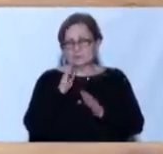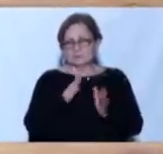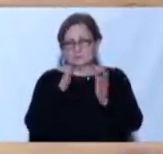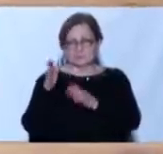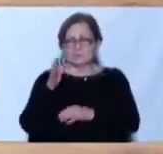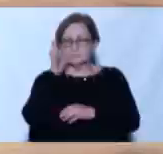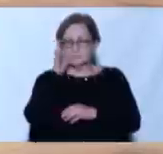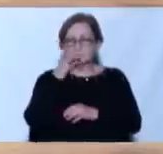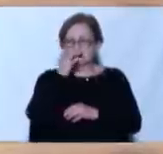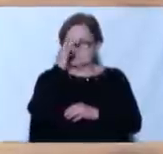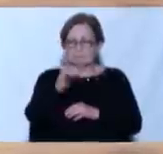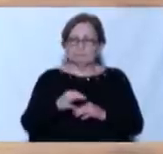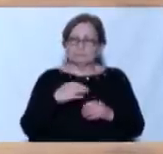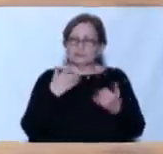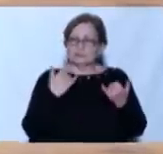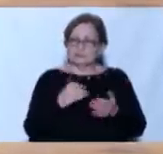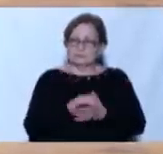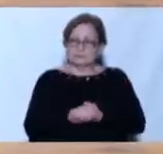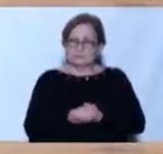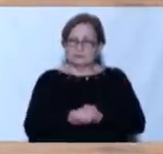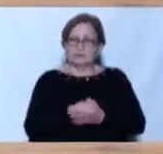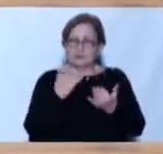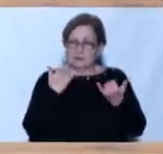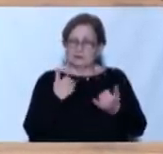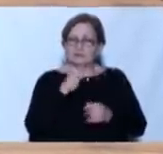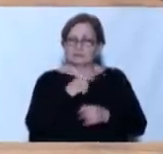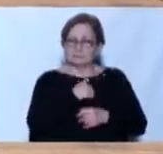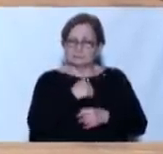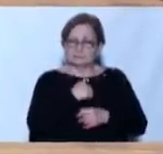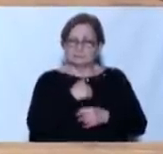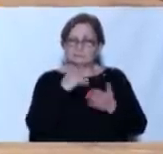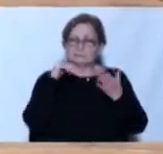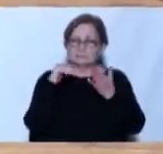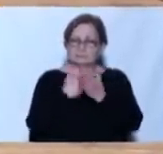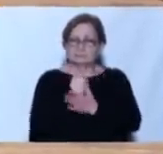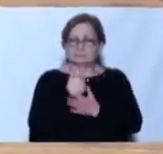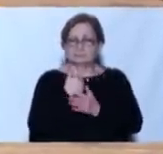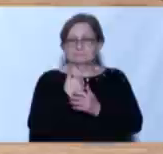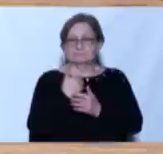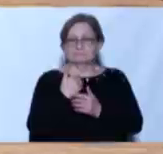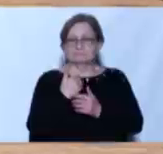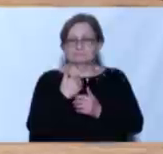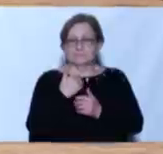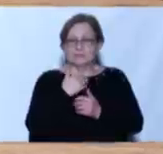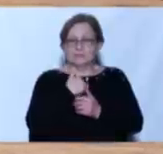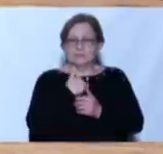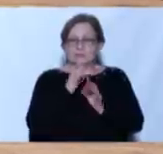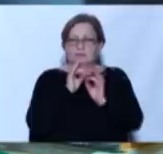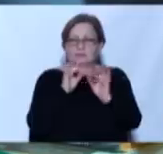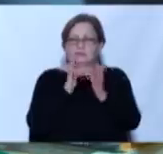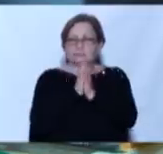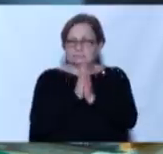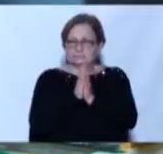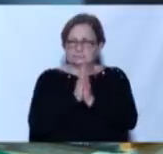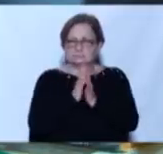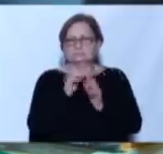ვისაუბრებთ რამდენიმე გაკვეთილი, ოღონდ ჩვენ რომ ახლა აი ესეთ ახალი ფორმატის რადგან ვარ, ჩვენ და ესეთი რაღაცა უნდა გთხოვოთ და